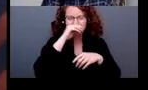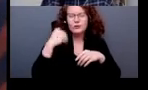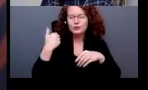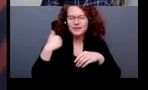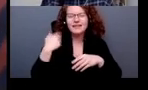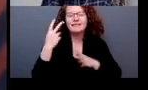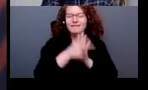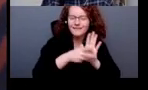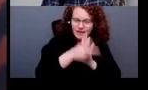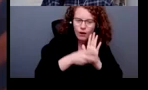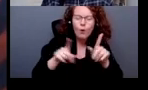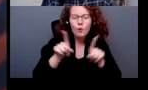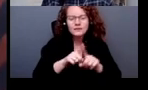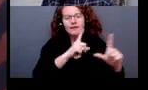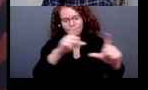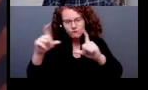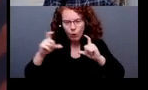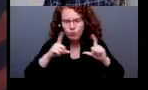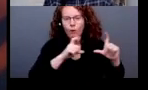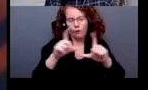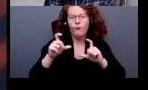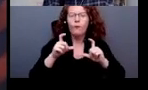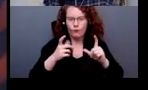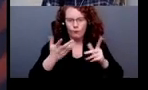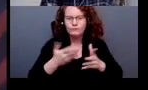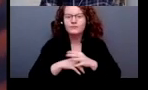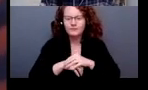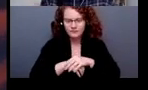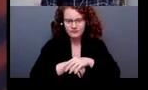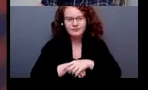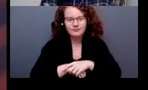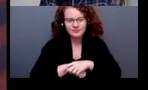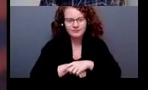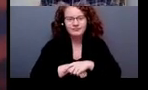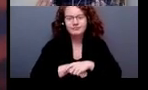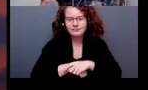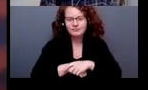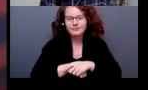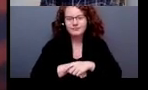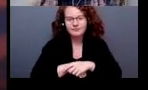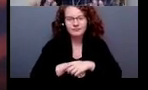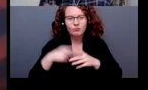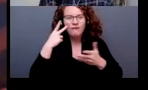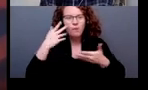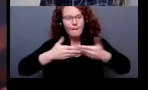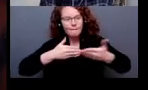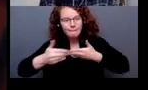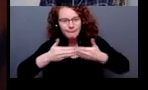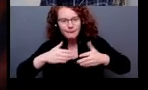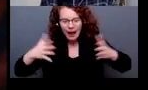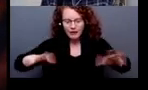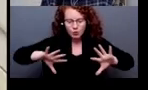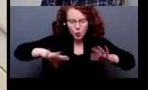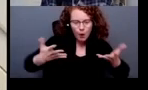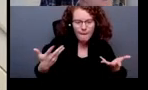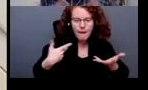photographie. Ça permettait également de documenter les espaces avec toute leur complexité et